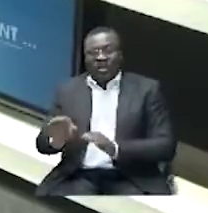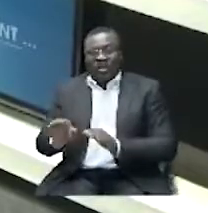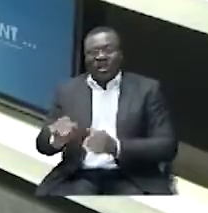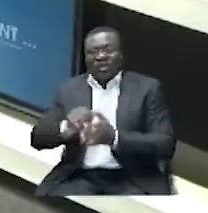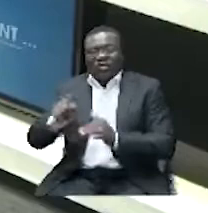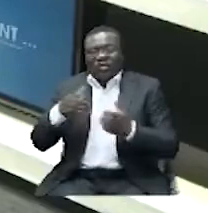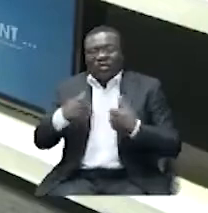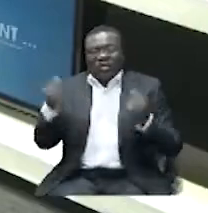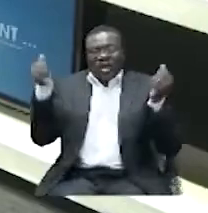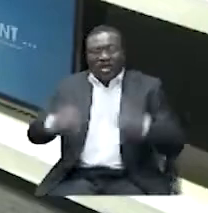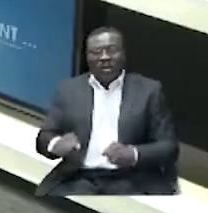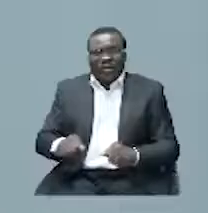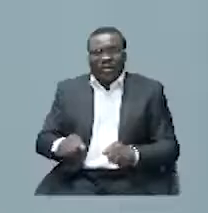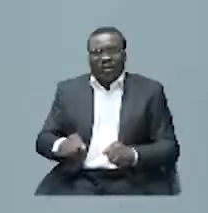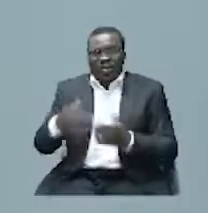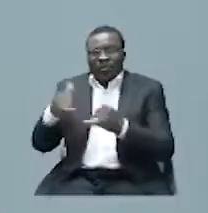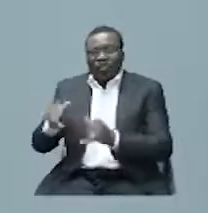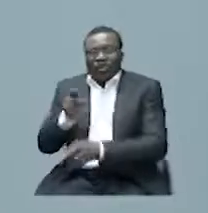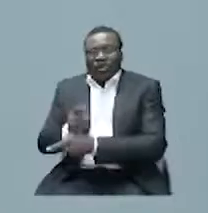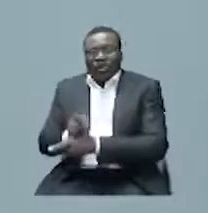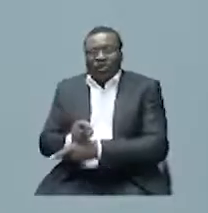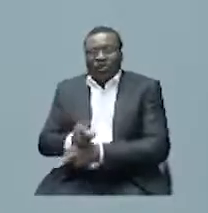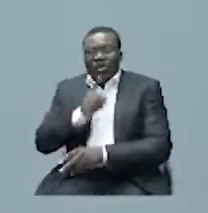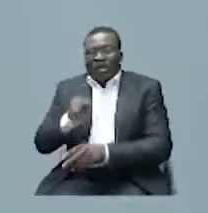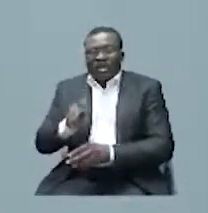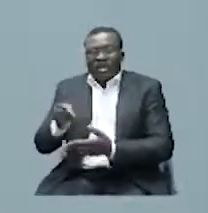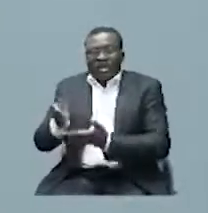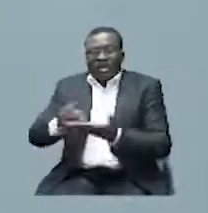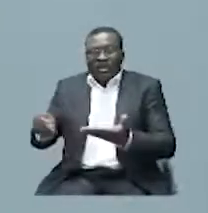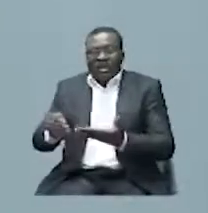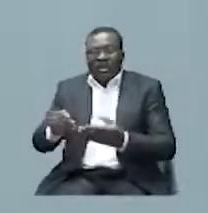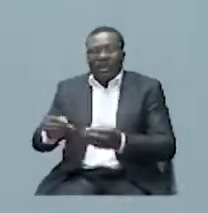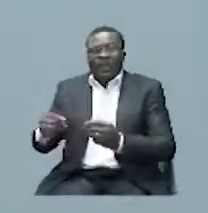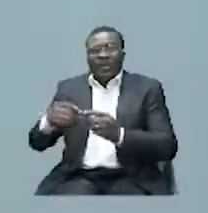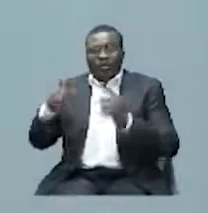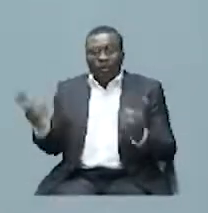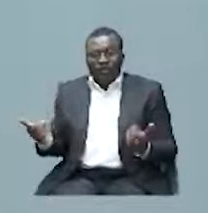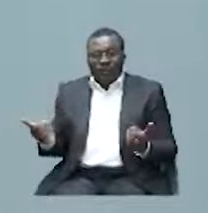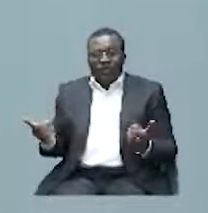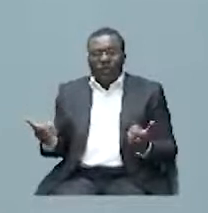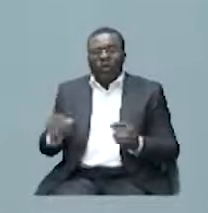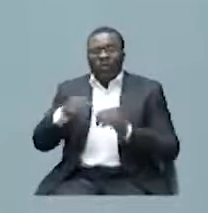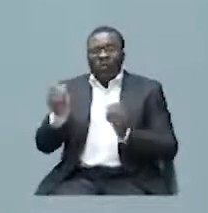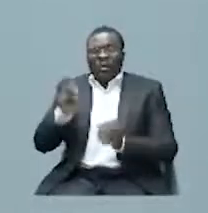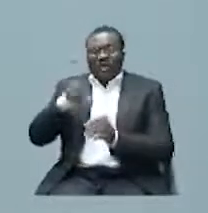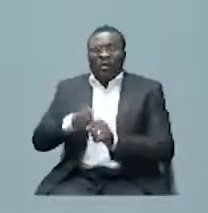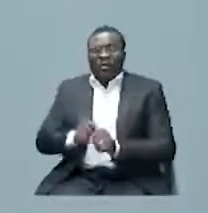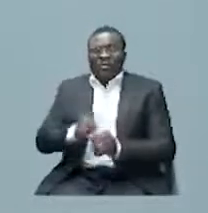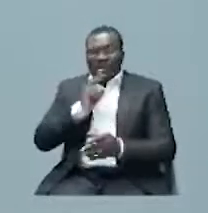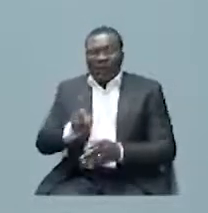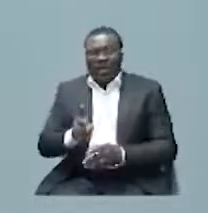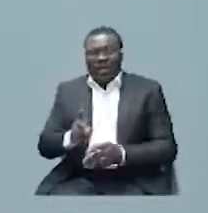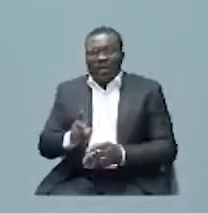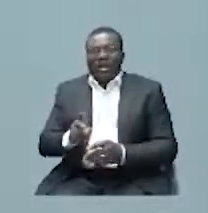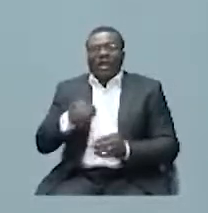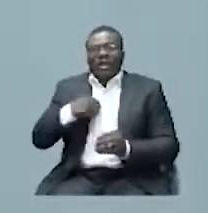auront la capacité de jouer leur rôle, d'être des partis d'opposition, d'être des partisans du président, mais des partisans critiques, dignes. Ceux-ci vont